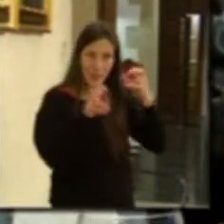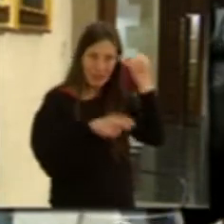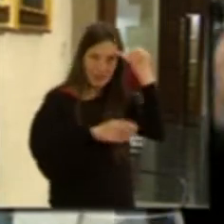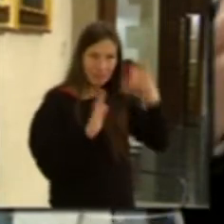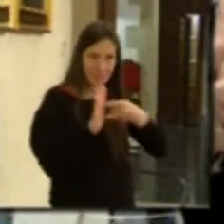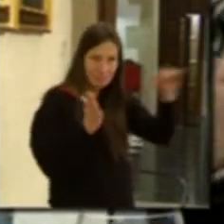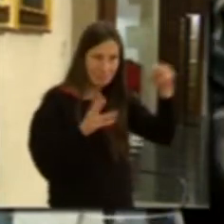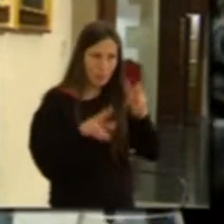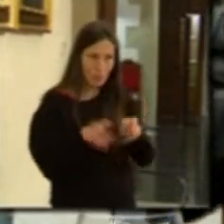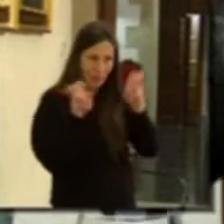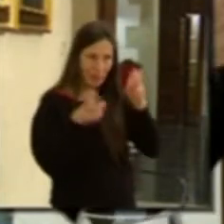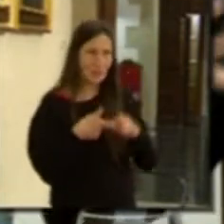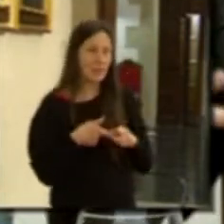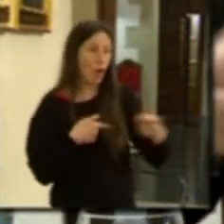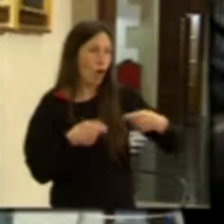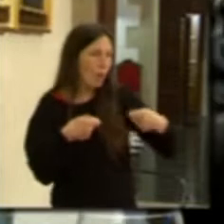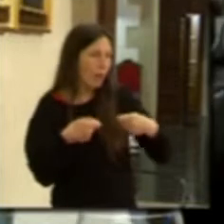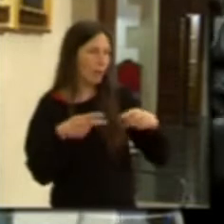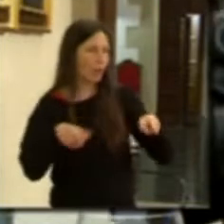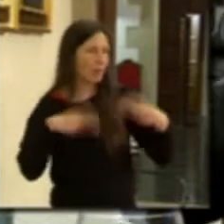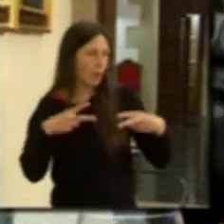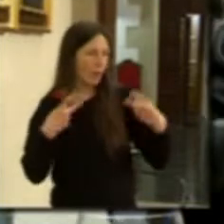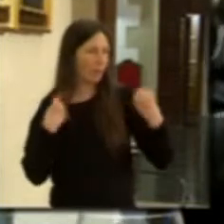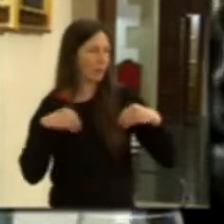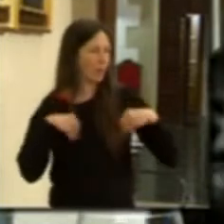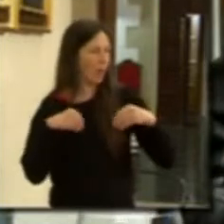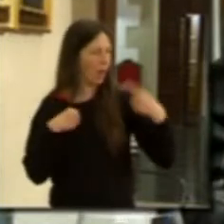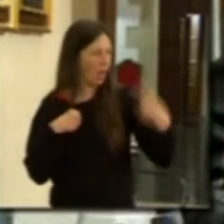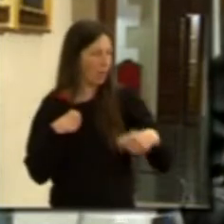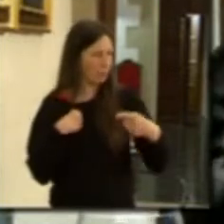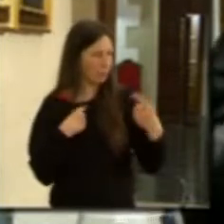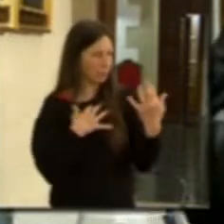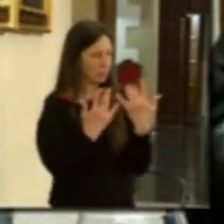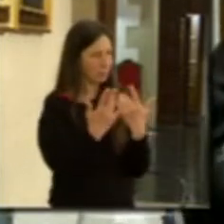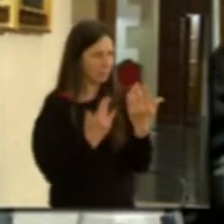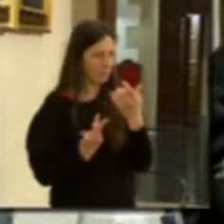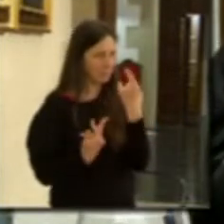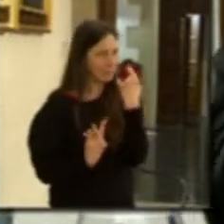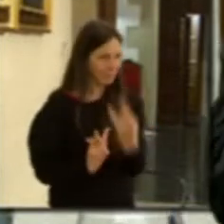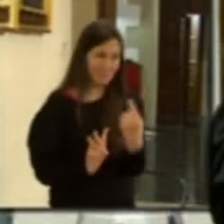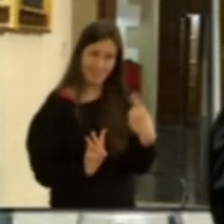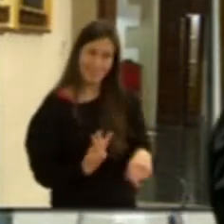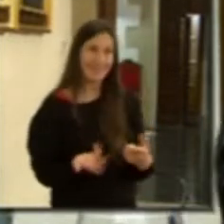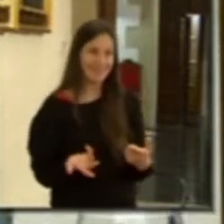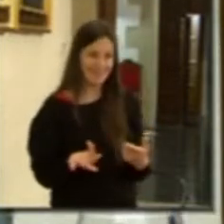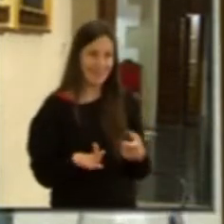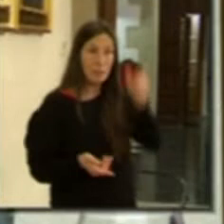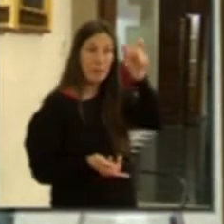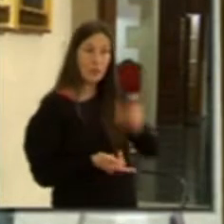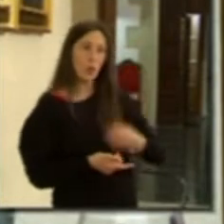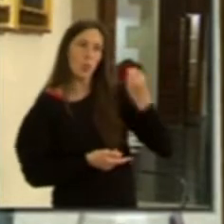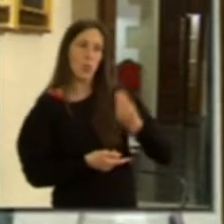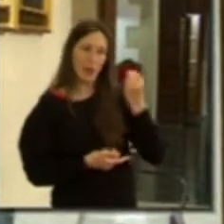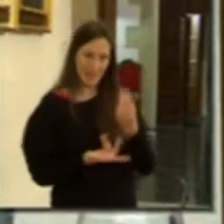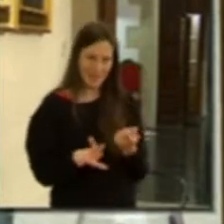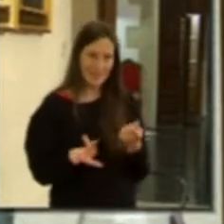tenen comerç, perquè les ciutats tenen restaurants, perquè són llocs on la gent hi vol anar. Les ciutats tenen talent que les fa més